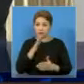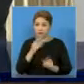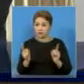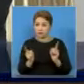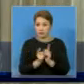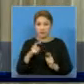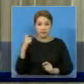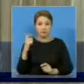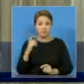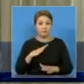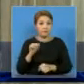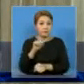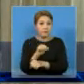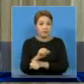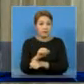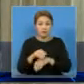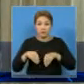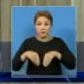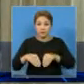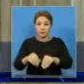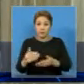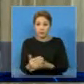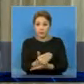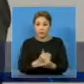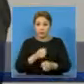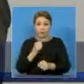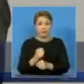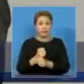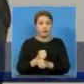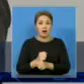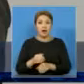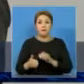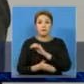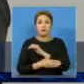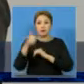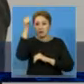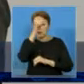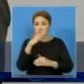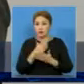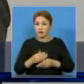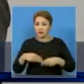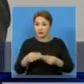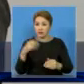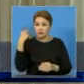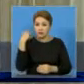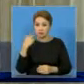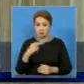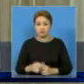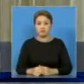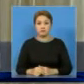встречи с крестьянами остановился и на посевных уборочных работах. В последние годы приоритет отдается качеству.